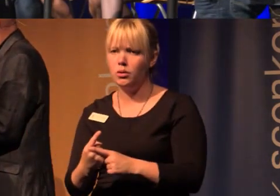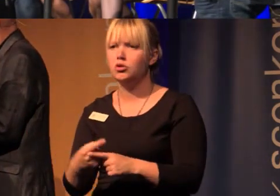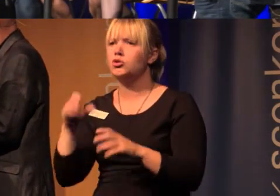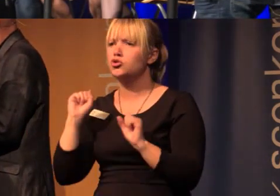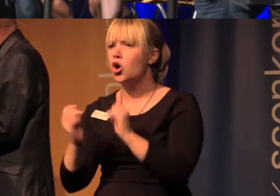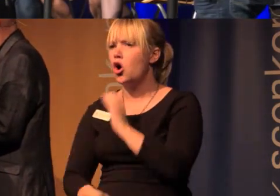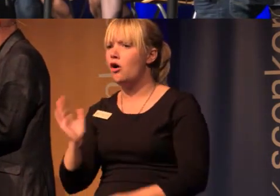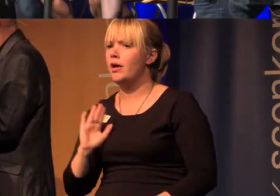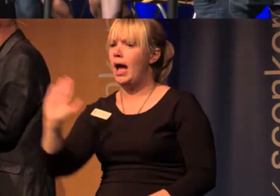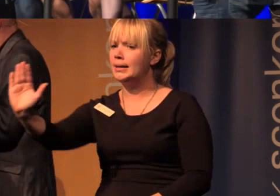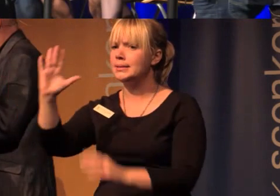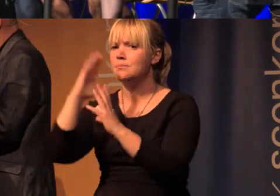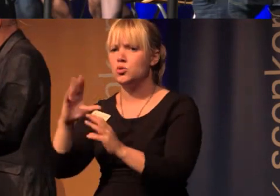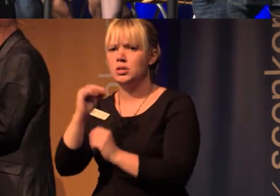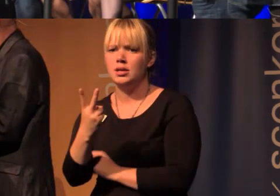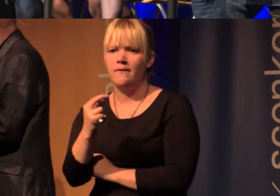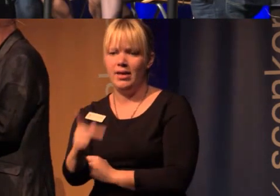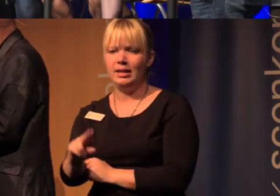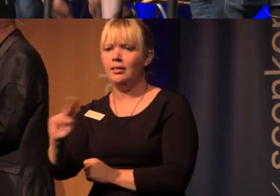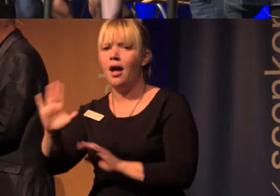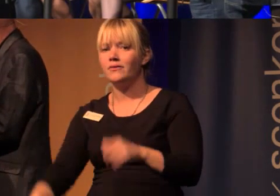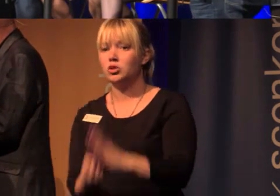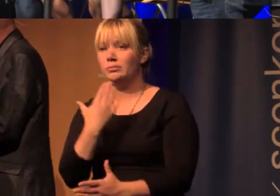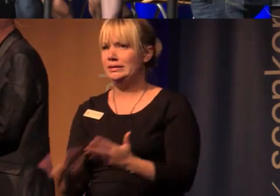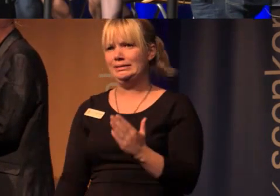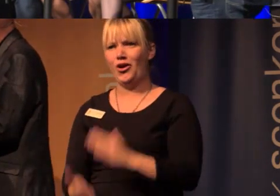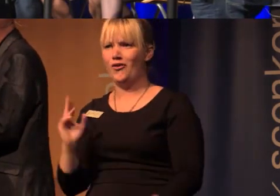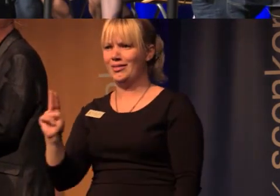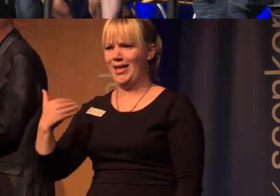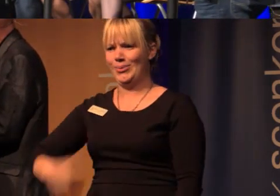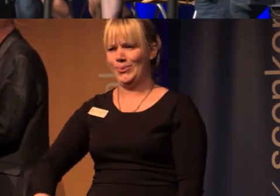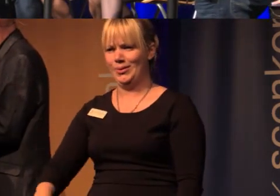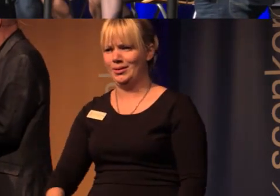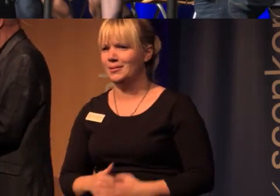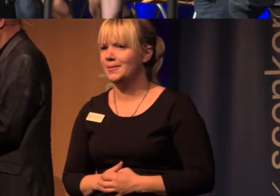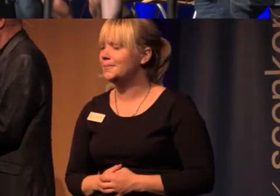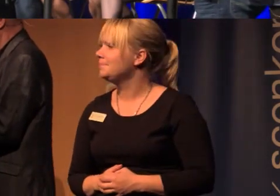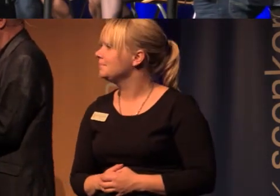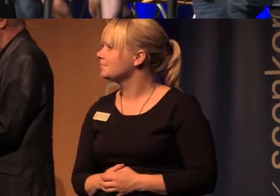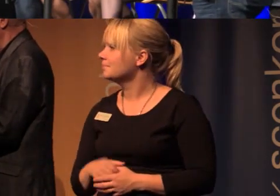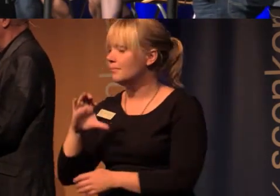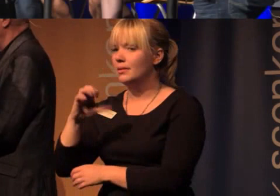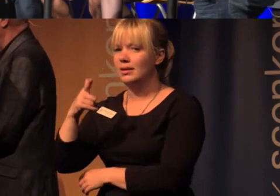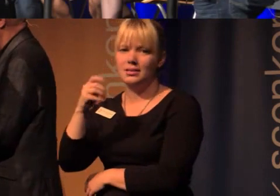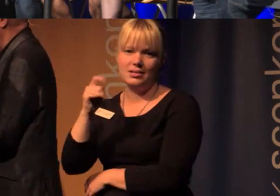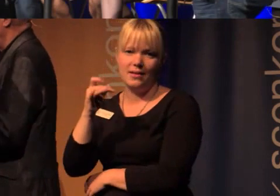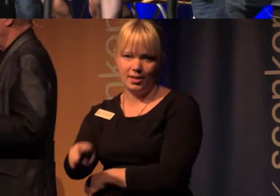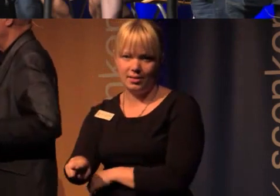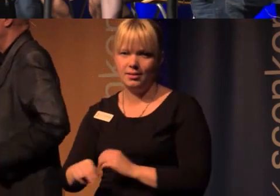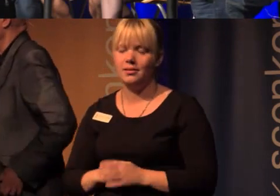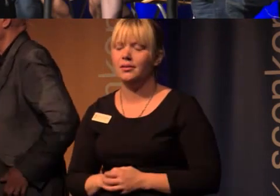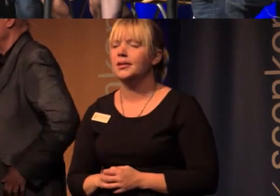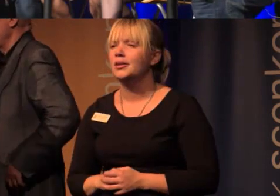verket producerades och inte när människan dog. Så, tack. Stefan, varsågod. Ja, den liksom